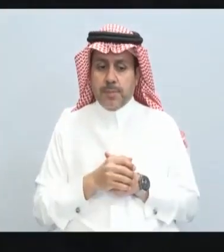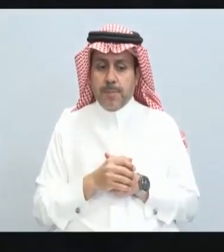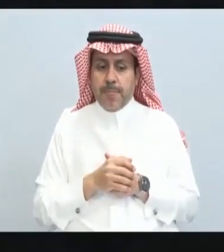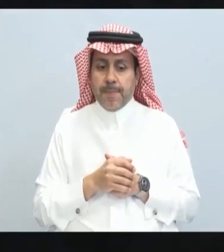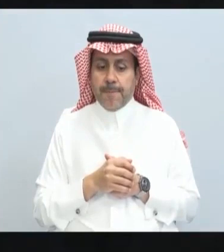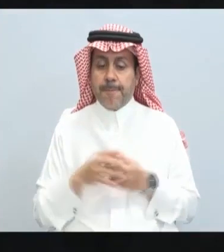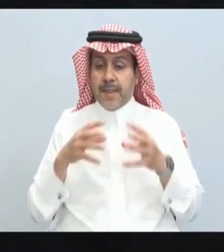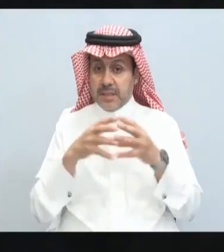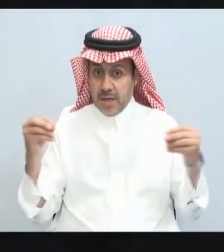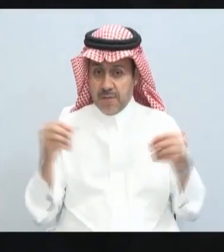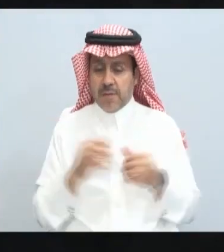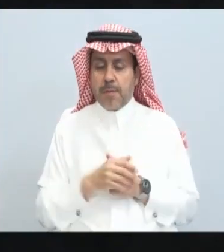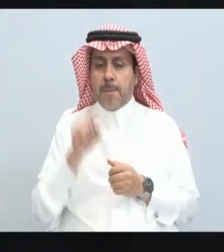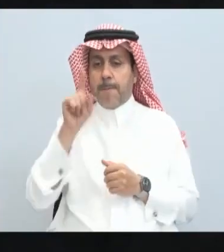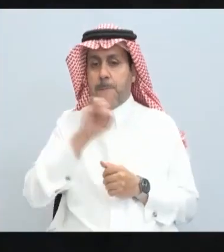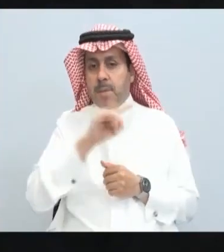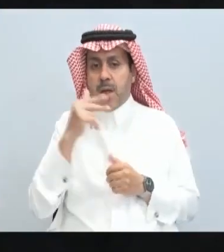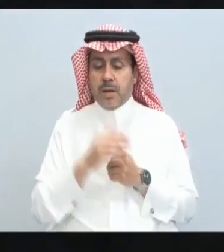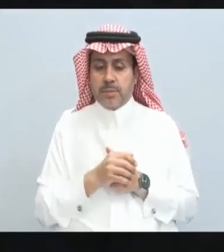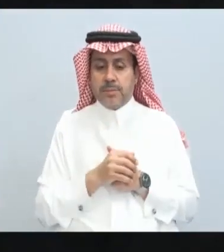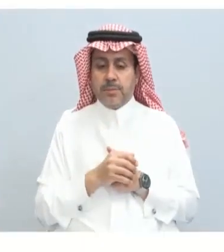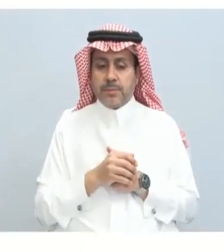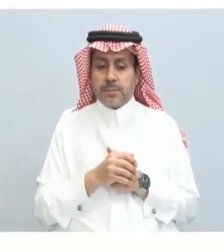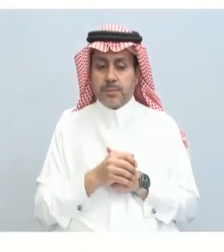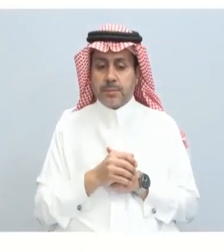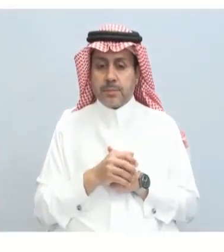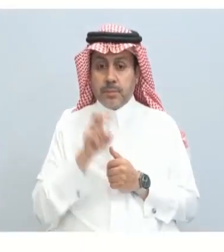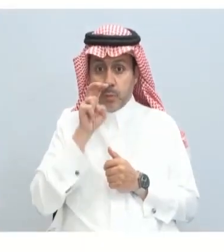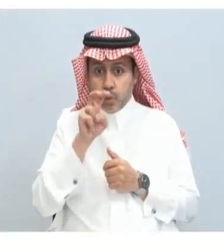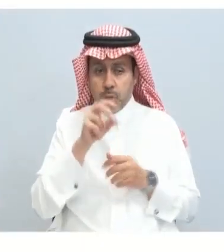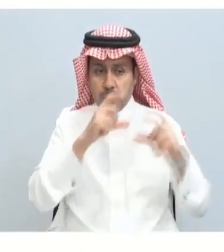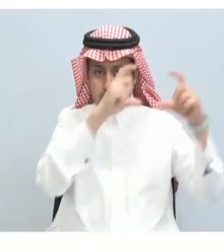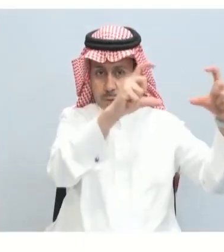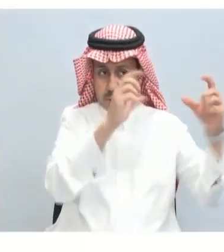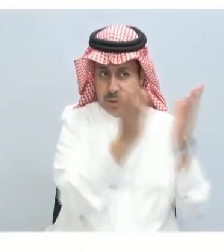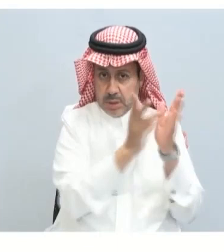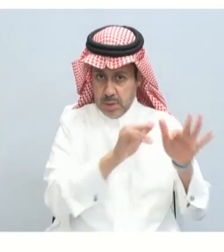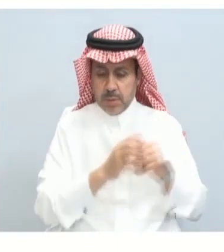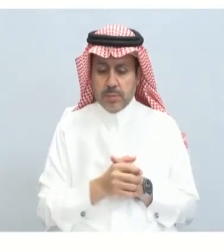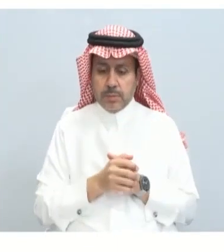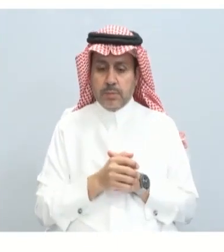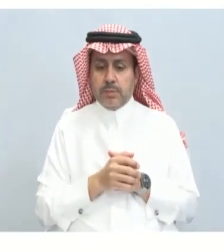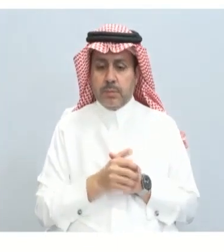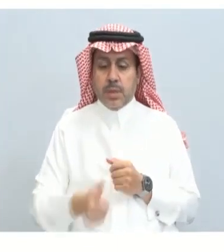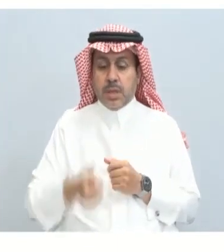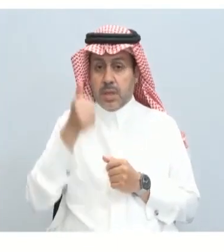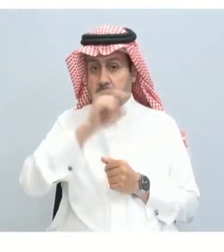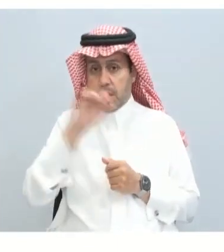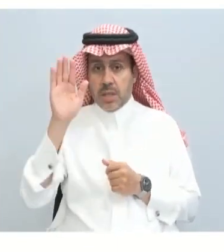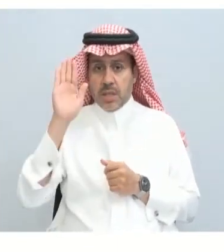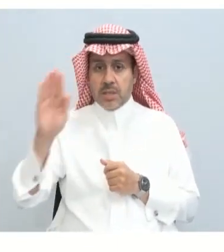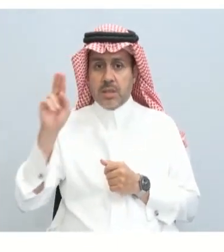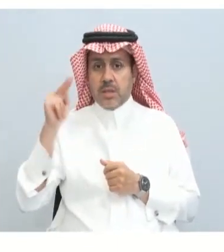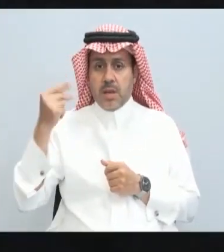وتعريف البلاغه هذا هو رابط الدرس الرقمي بامكانك ايضا الدخول ومشاهده هذا الدرس وصلنا الى الاستعاره ثالثا